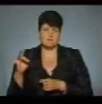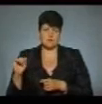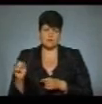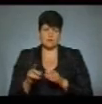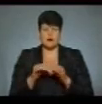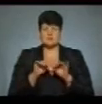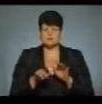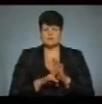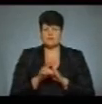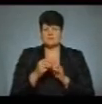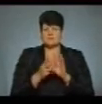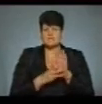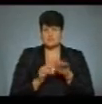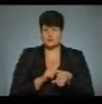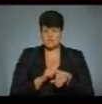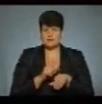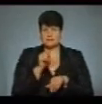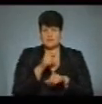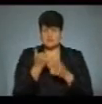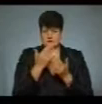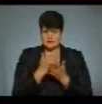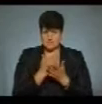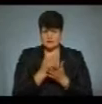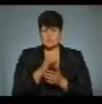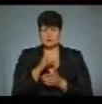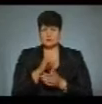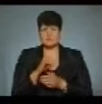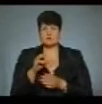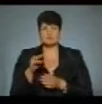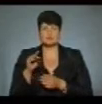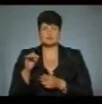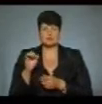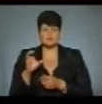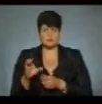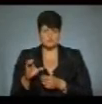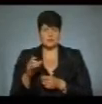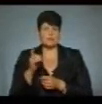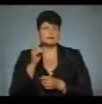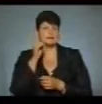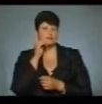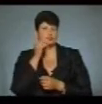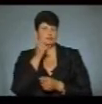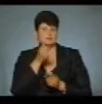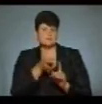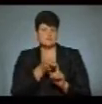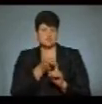о 18-й годині. Зараз там перебуває моя колега Соломія Струс. Вона із нами на телефонному зв'язку.